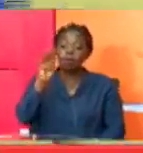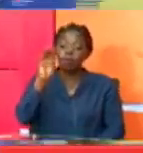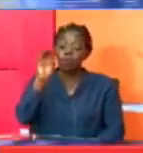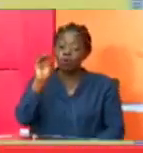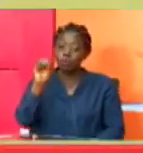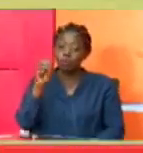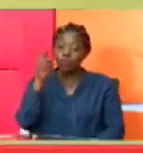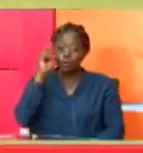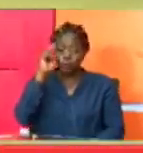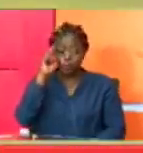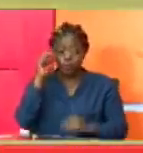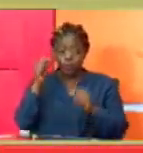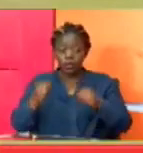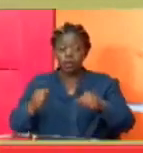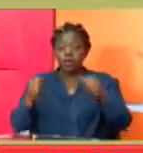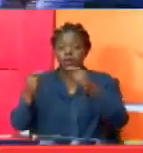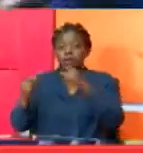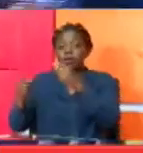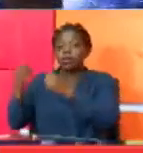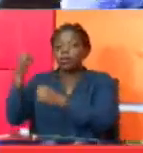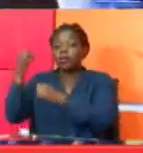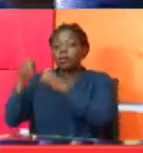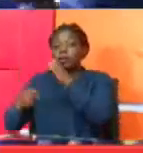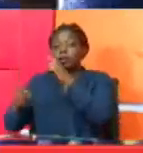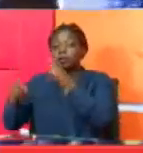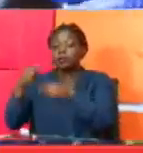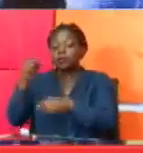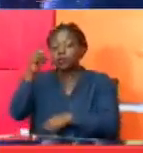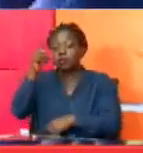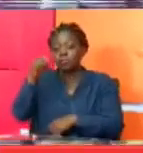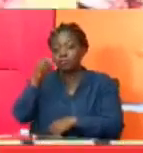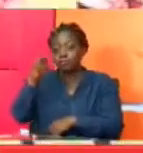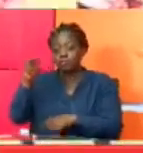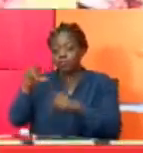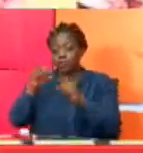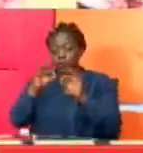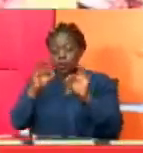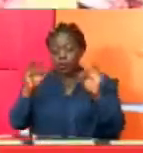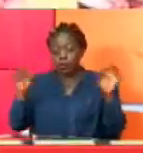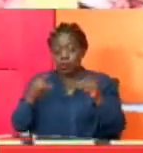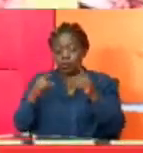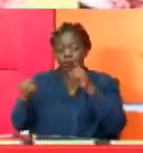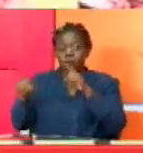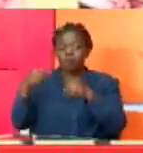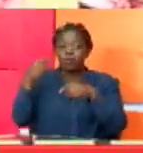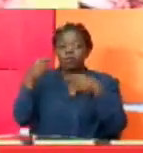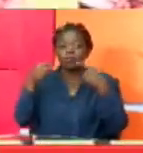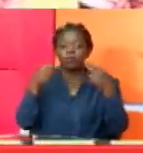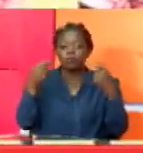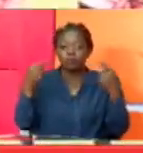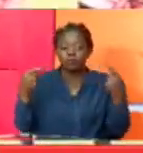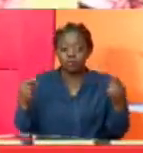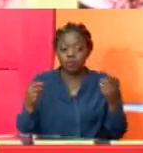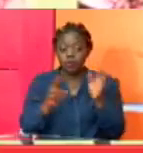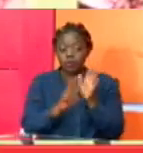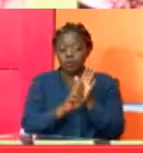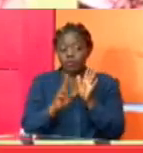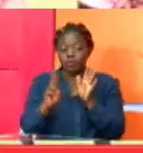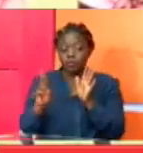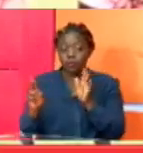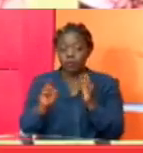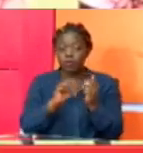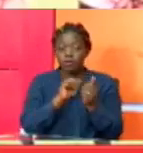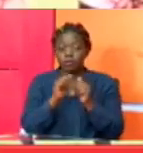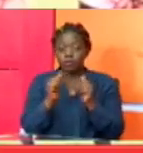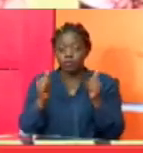kino kyasembayo okuwangulwa Club ya bakulu bana ba Proline era ng'omuwanguzi agenda maaso n'okubeera nga akiika mu